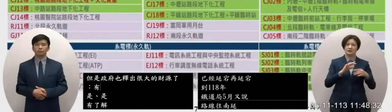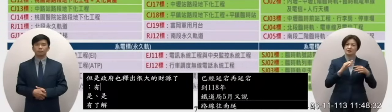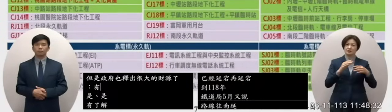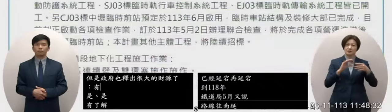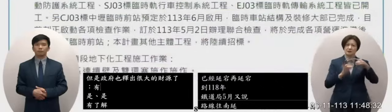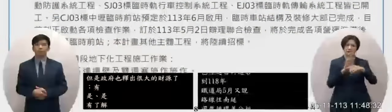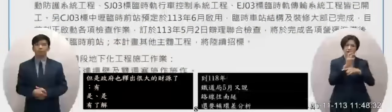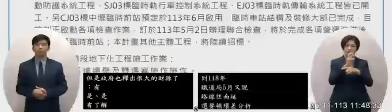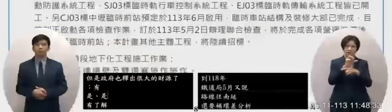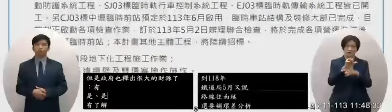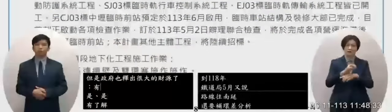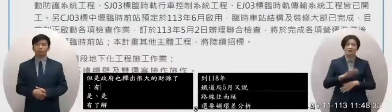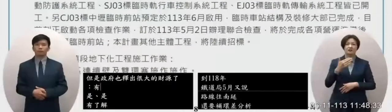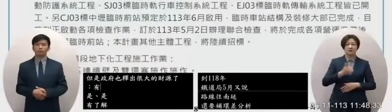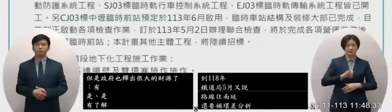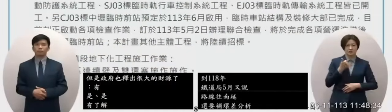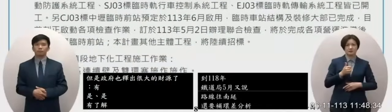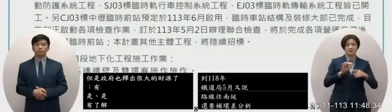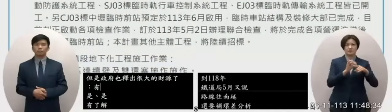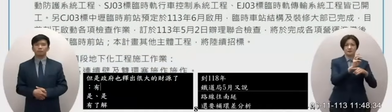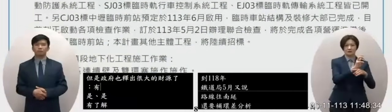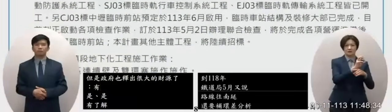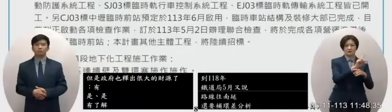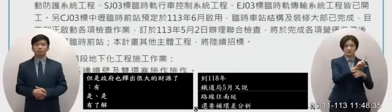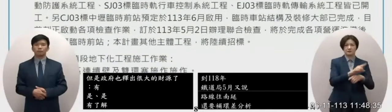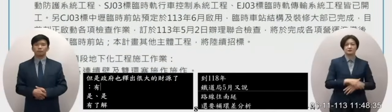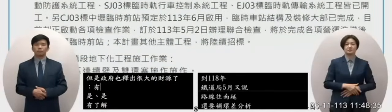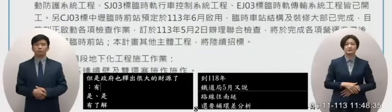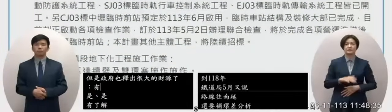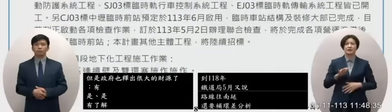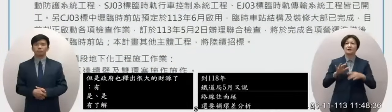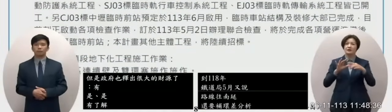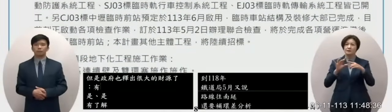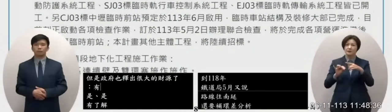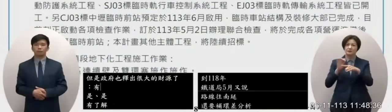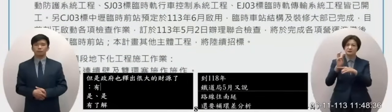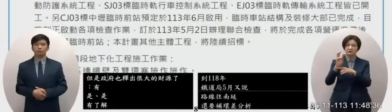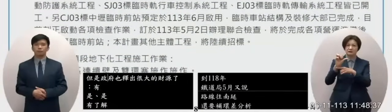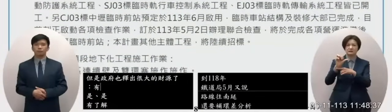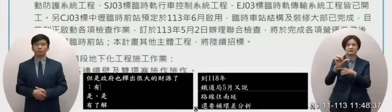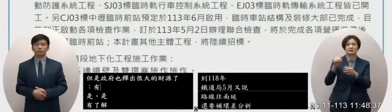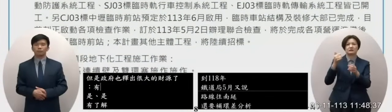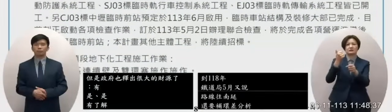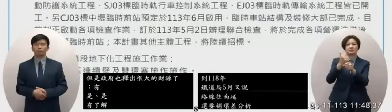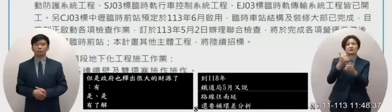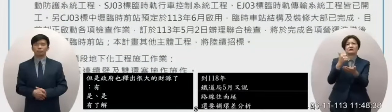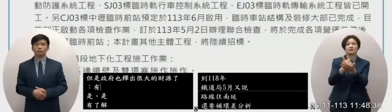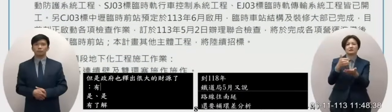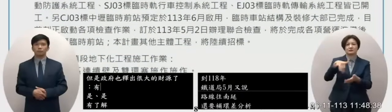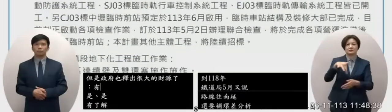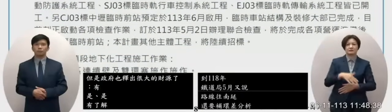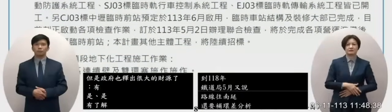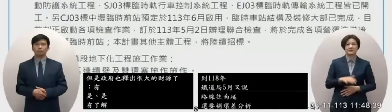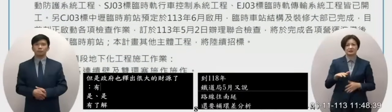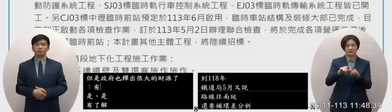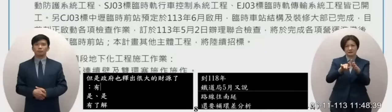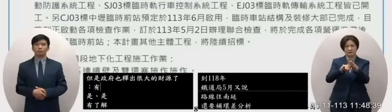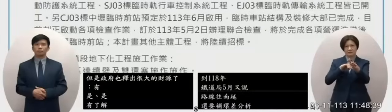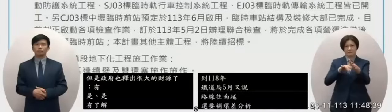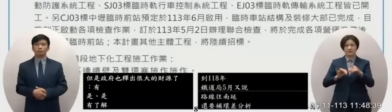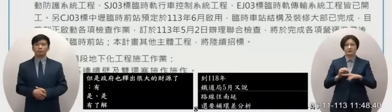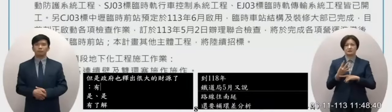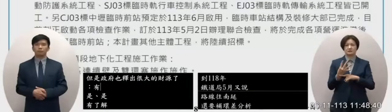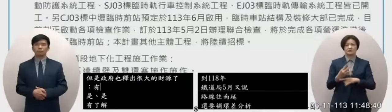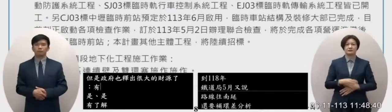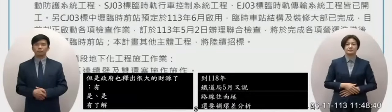35%，可是实际进度只有31%，设定35%都已经很落后了。但我们呢，还比预定的进度再落后了4%哦。那